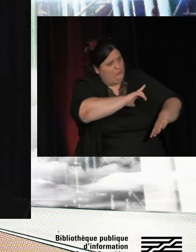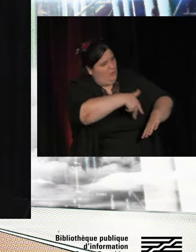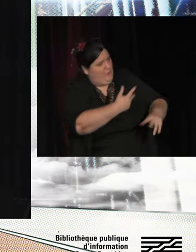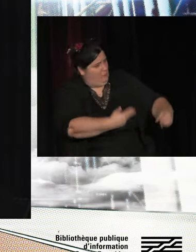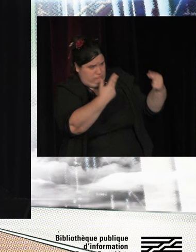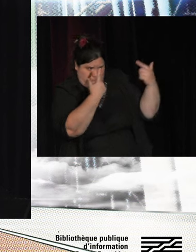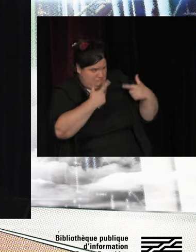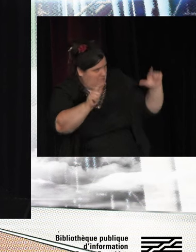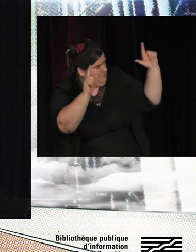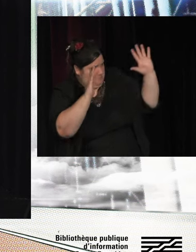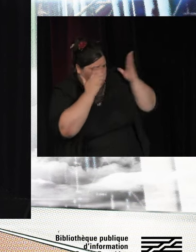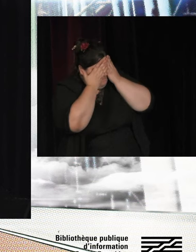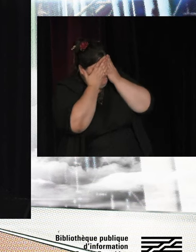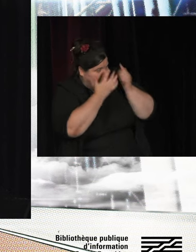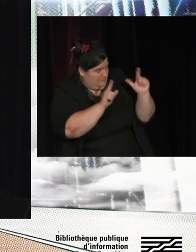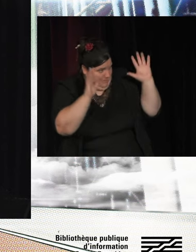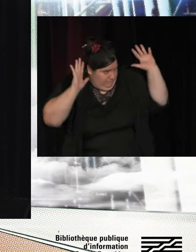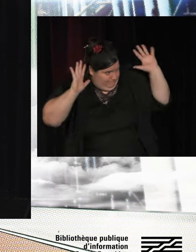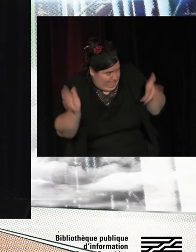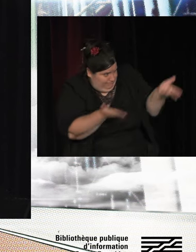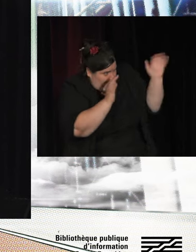3 heures. Et je me suis dit, mais